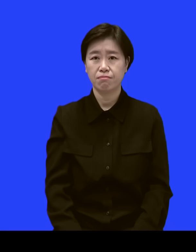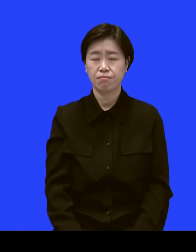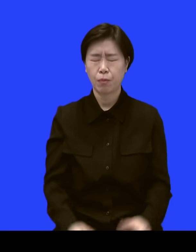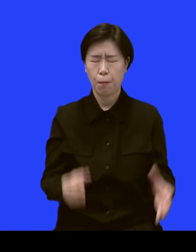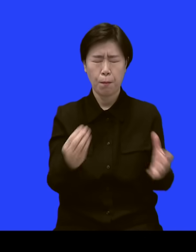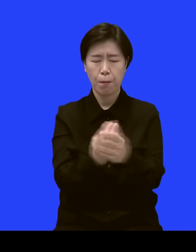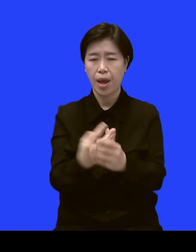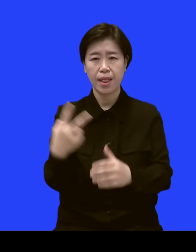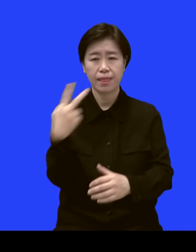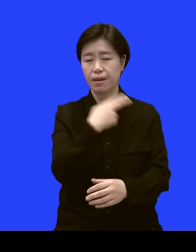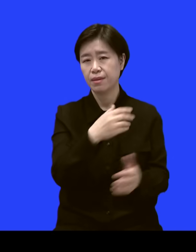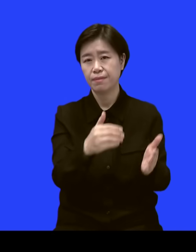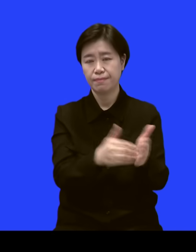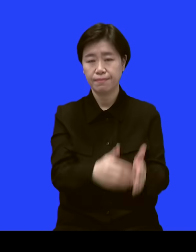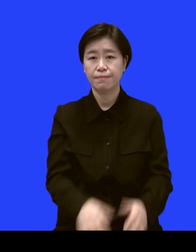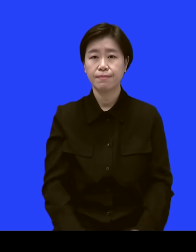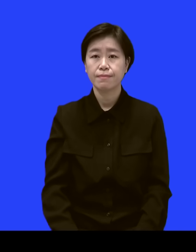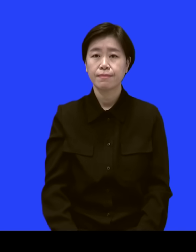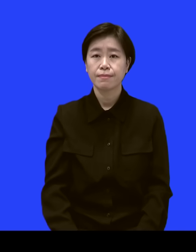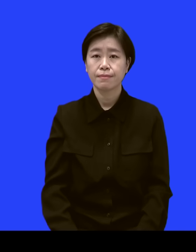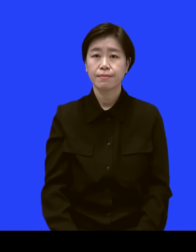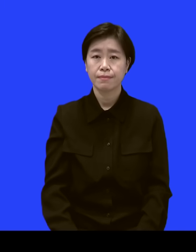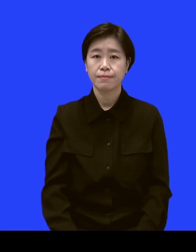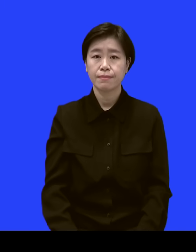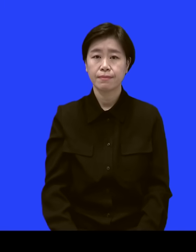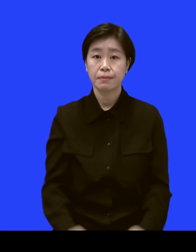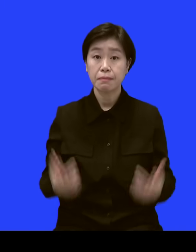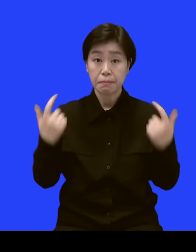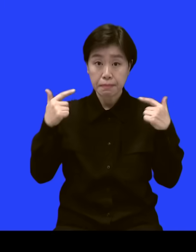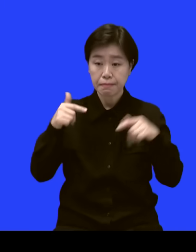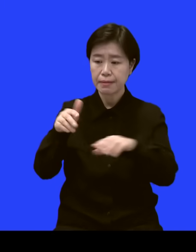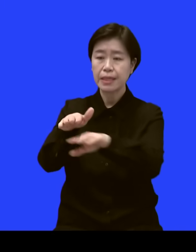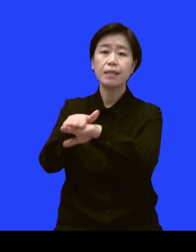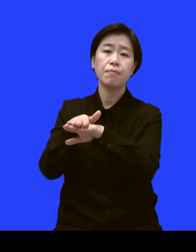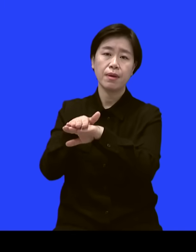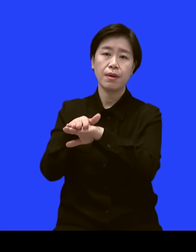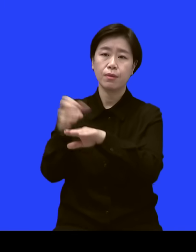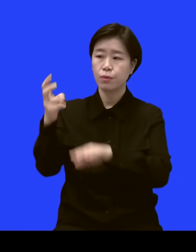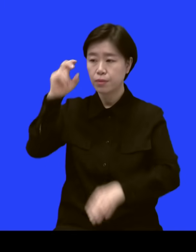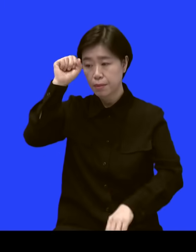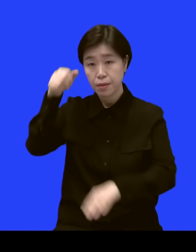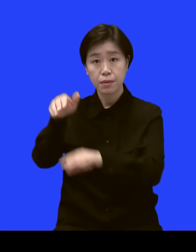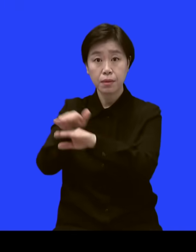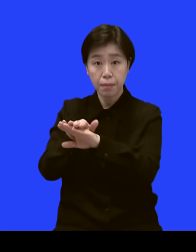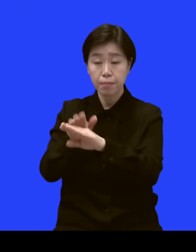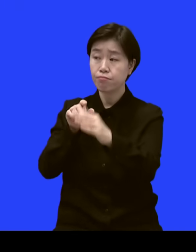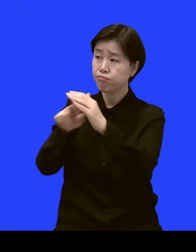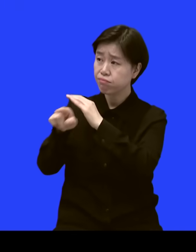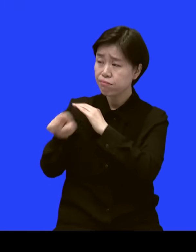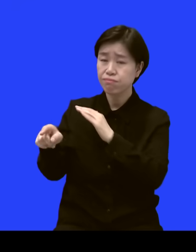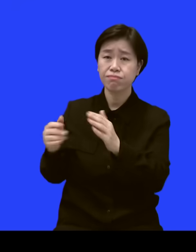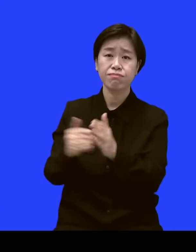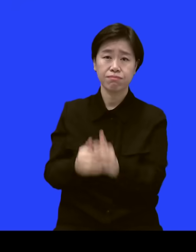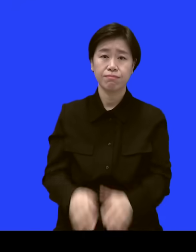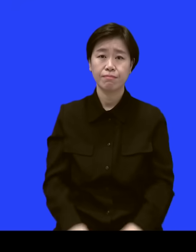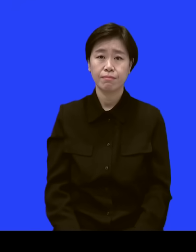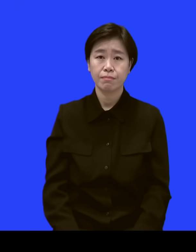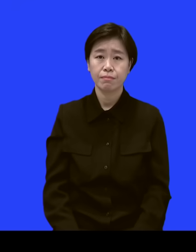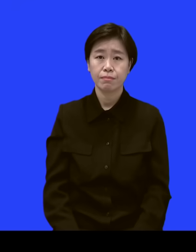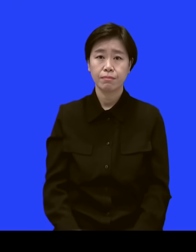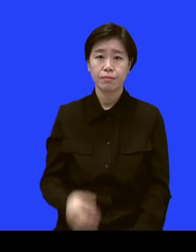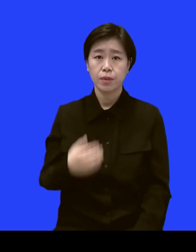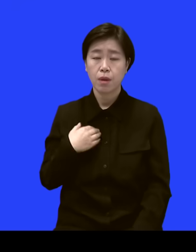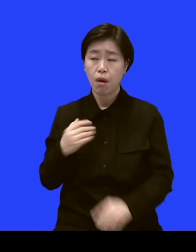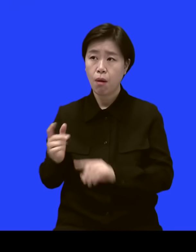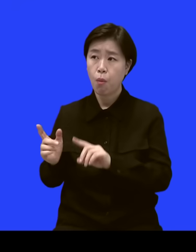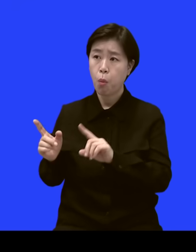끊었어요. 네. 약도 다 끊고 매일매일 예배 새벽기도 나가면서 제가 서서히